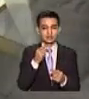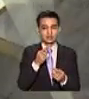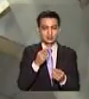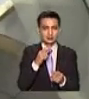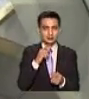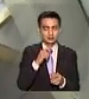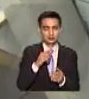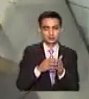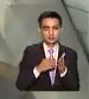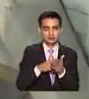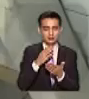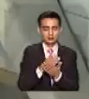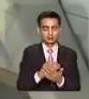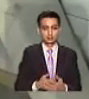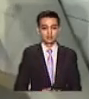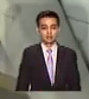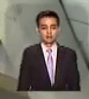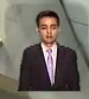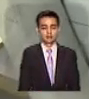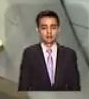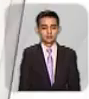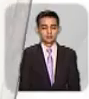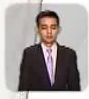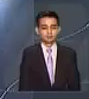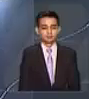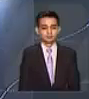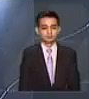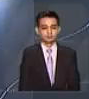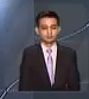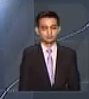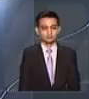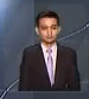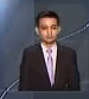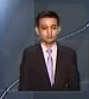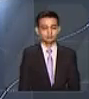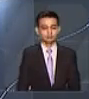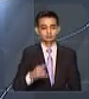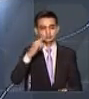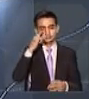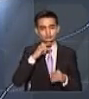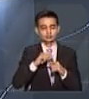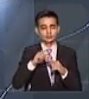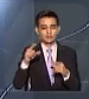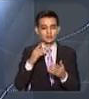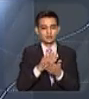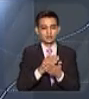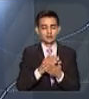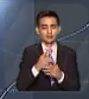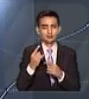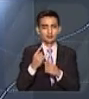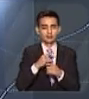Людмила Батюшкина, Ирина Нинашева, Информбюро, Карагандинская область. В Казахстане растет число